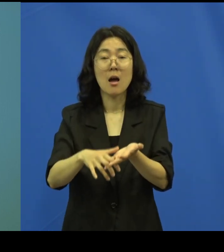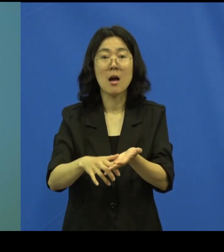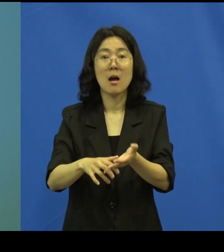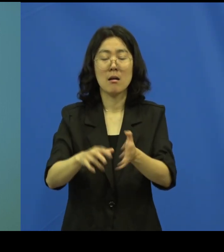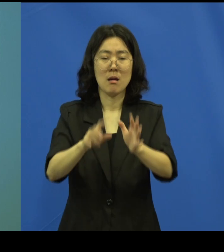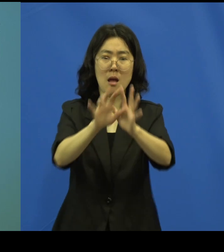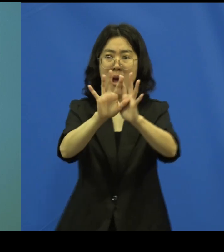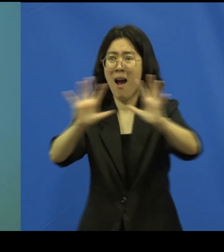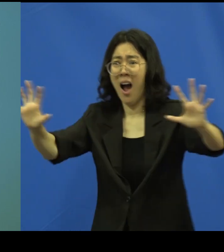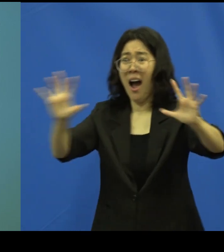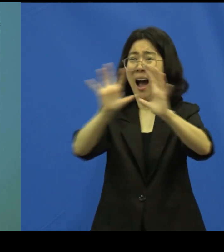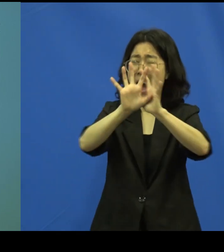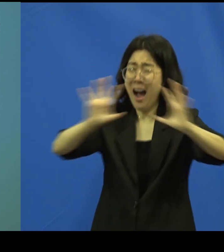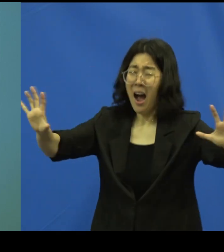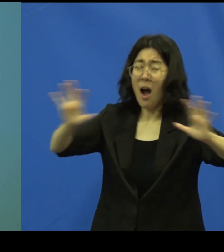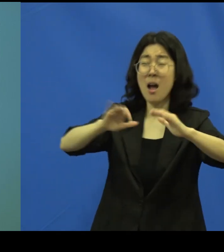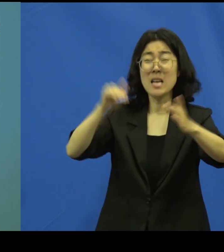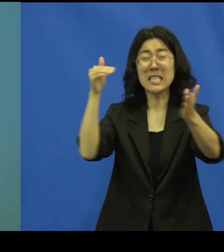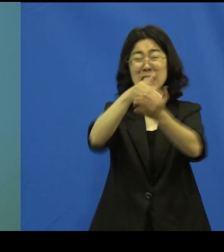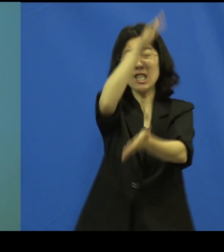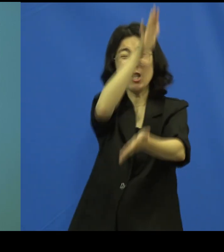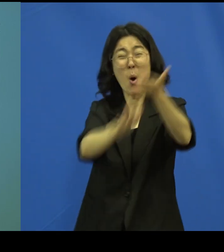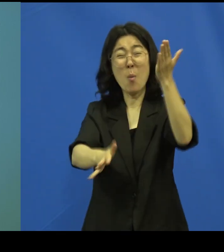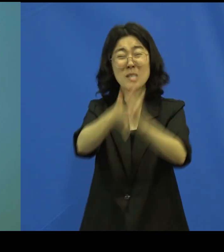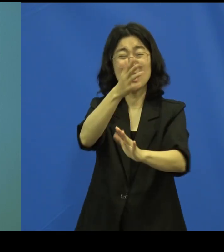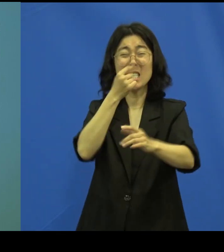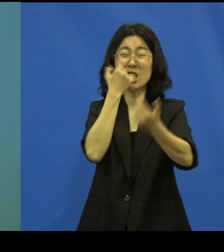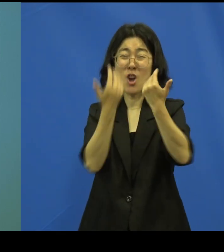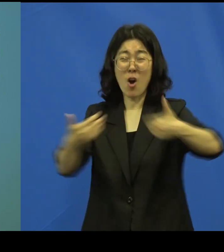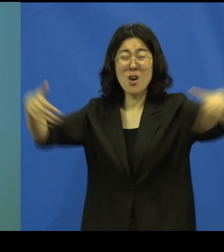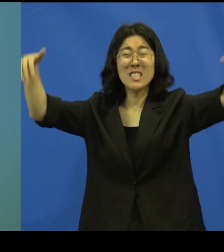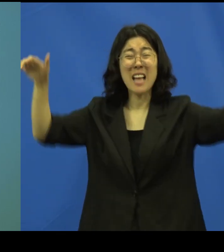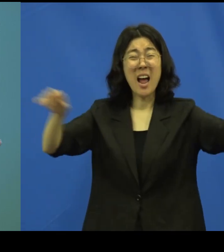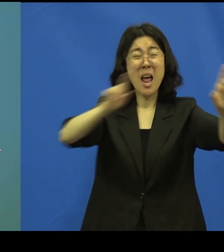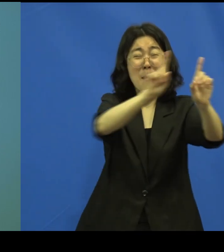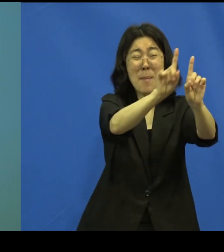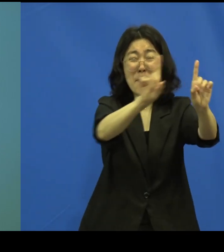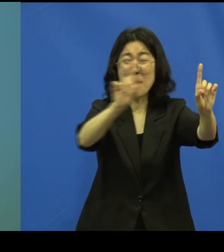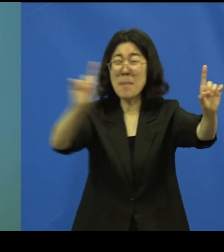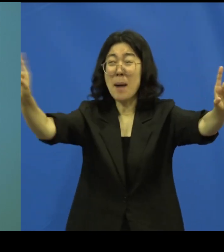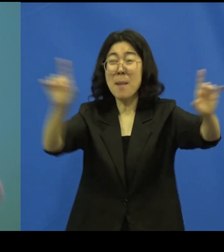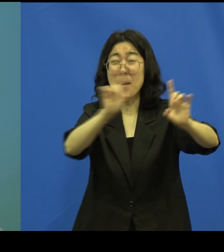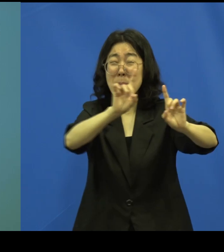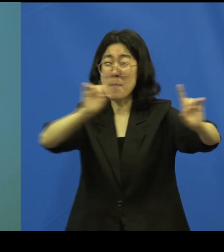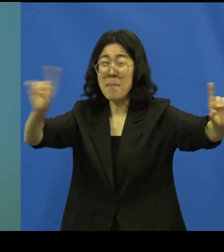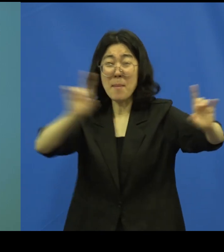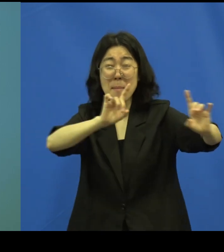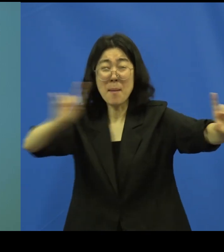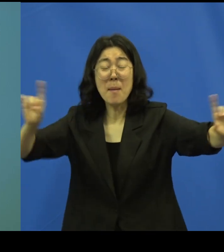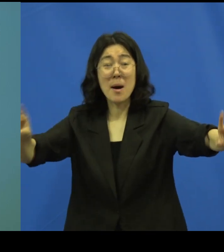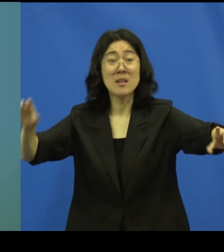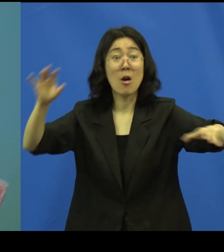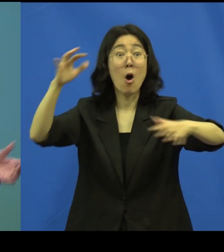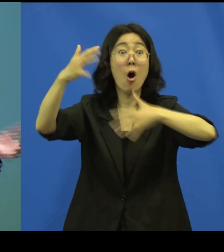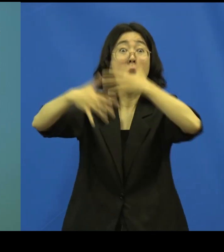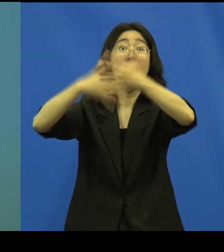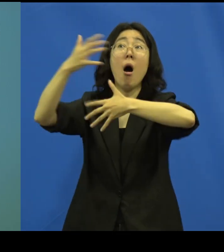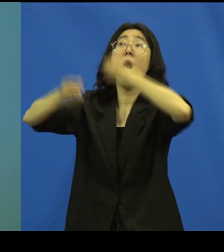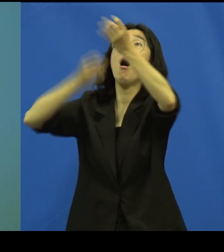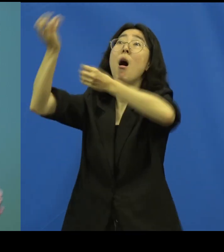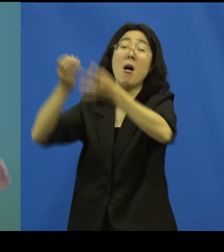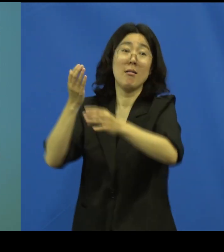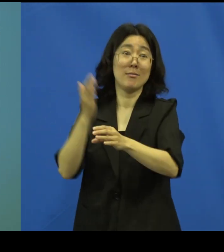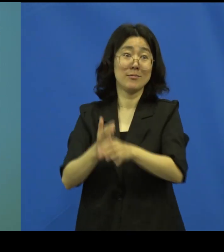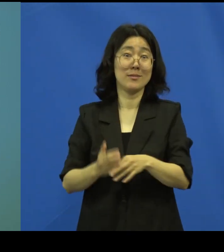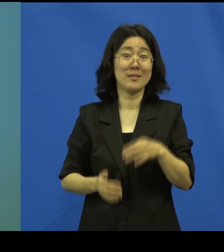그러니까 상상이 됩니까? 몇백 명이 합창을 해도 이건 엄청난 거잖아요. 이번에 우리